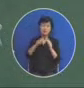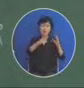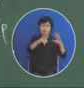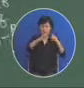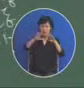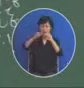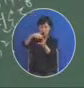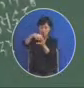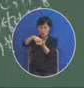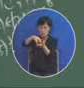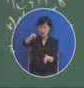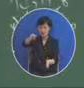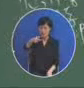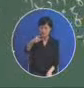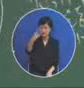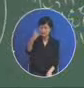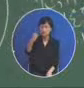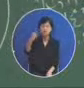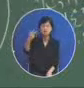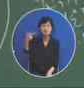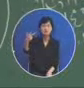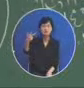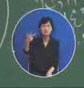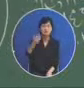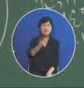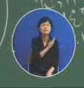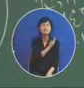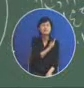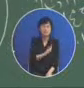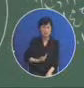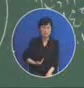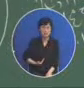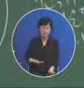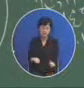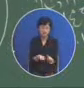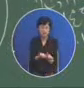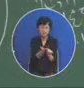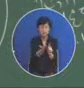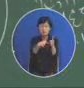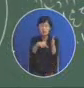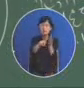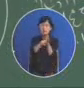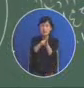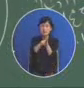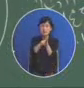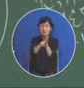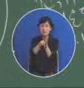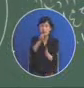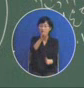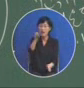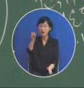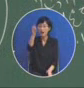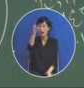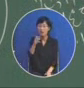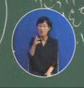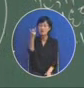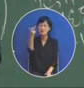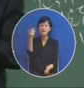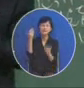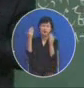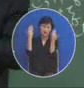school. Now it's completely different. 갈보리산 언약의 학교입니다. Because it is a school that is going 다릅니다. to establish and